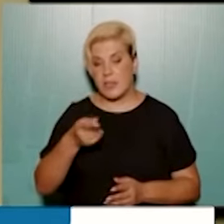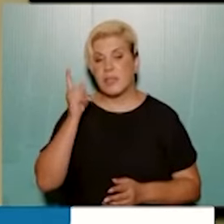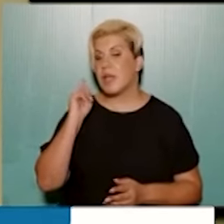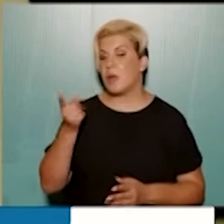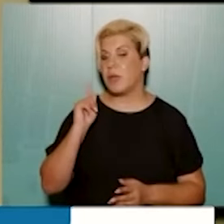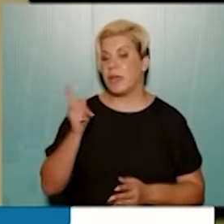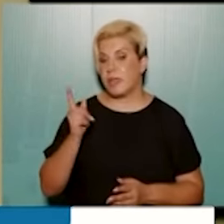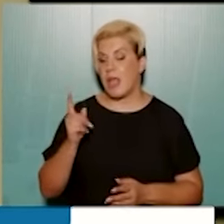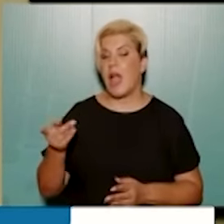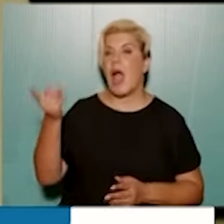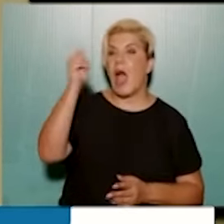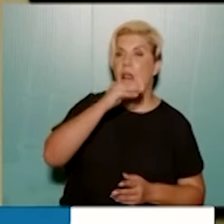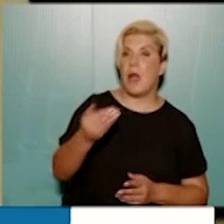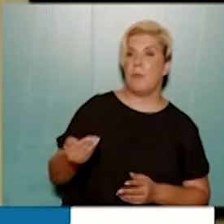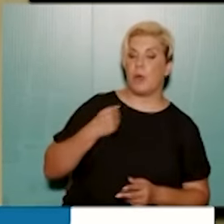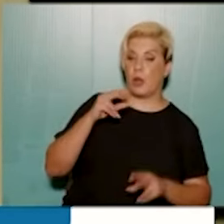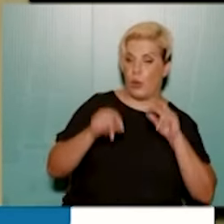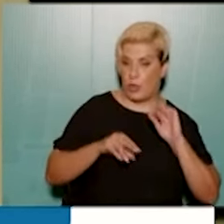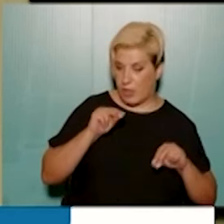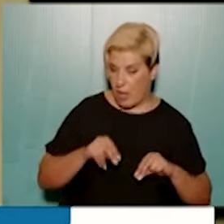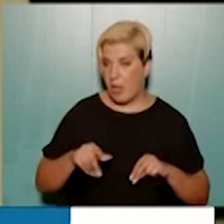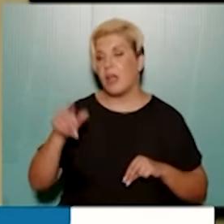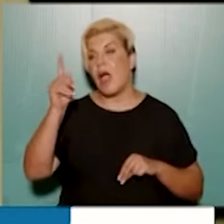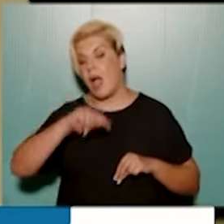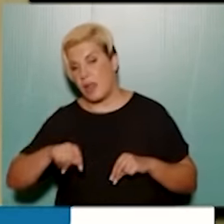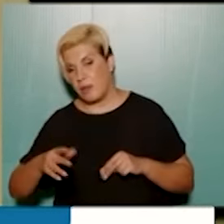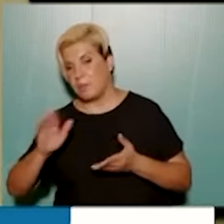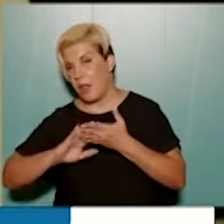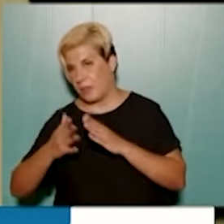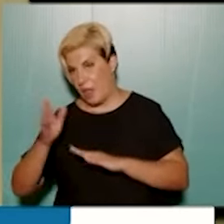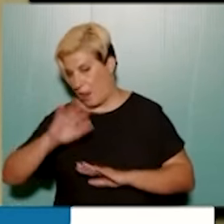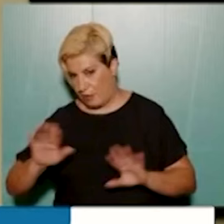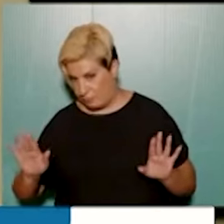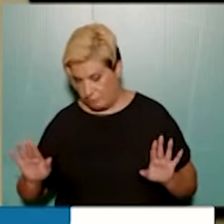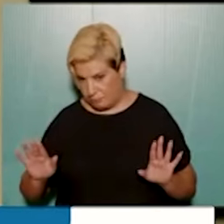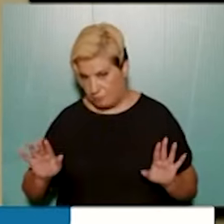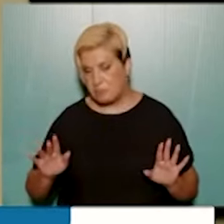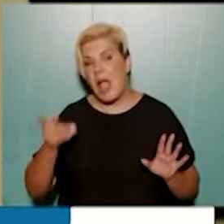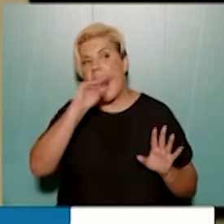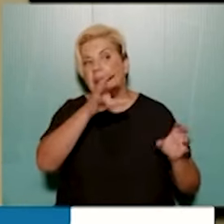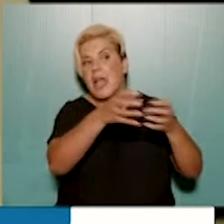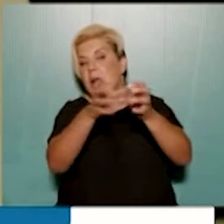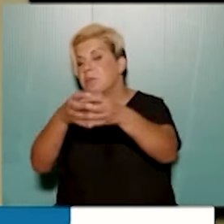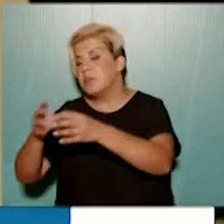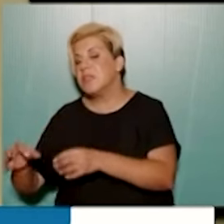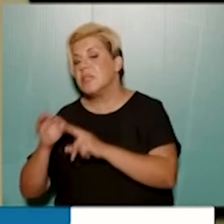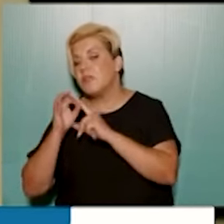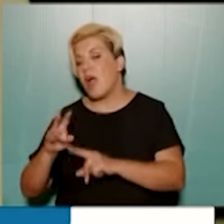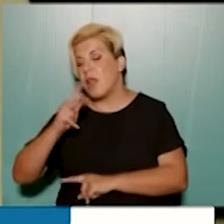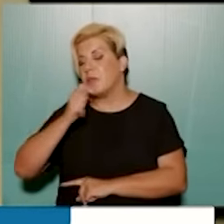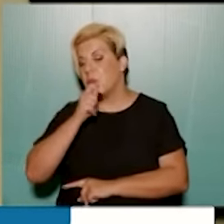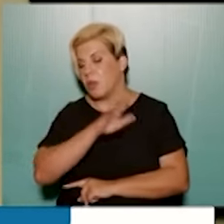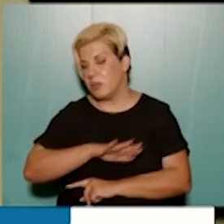κριτική ότι λέγατε άλλα προεκλογικά και τώρα πράτετε άλλα. Αυτά παρατάξεις και σύμβουλοι της